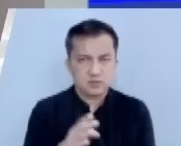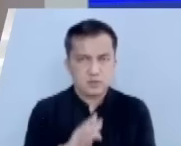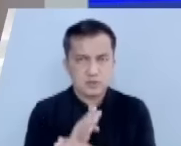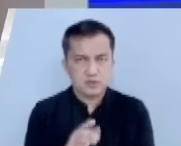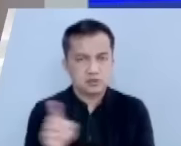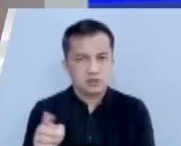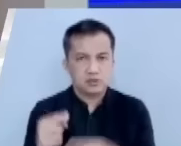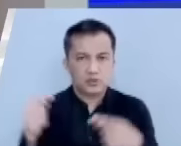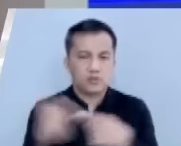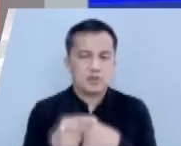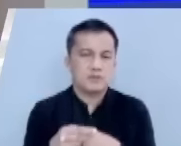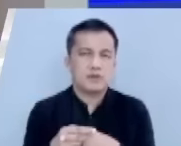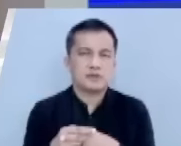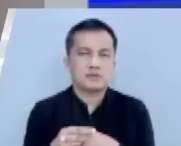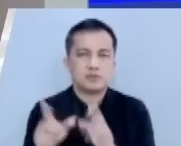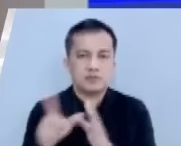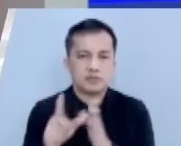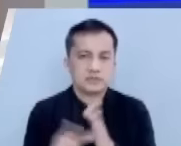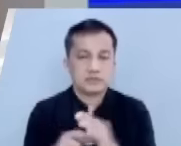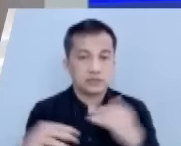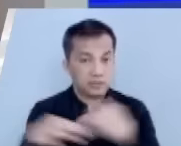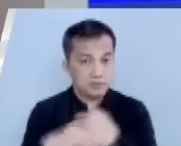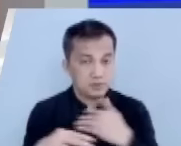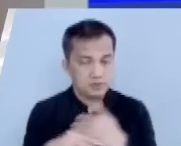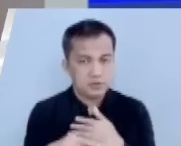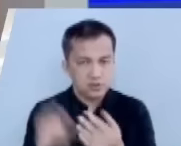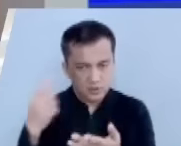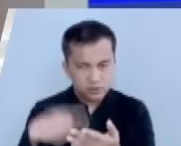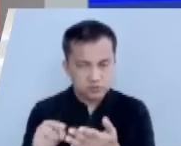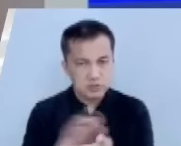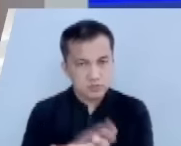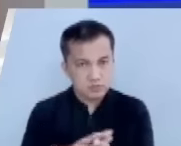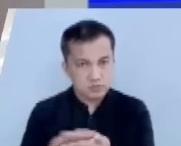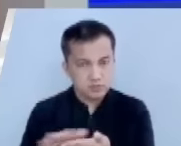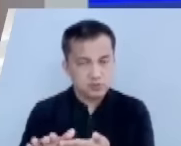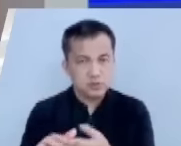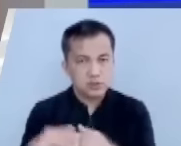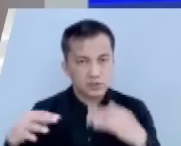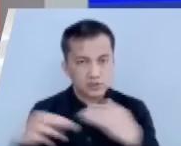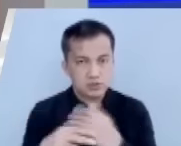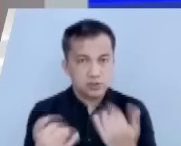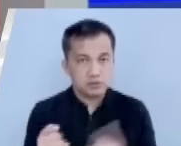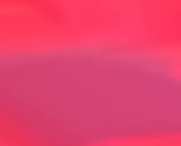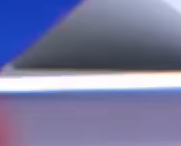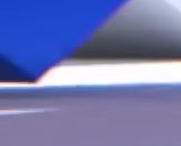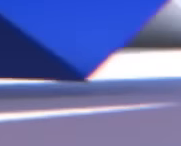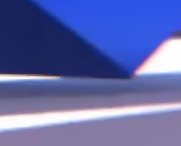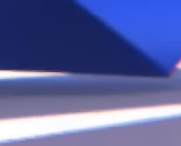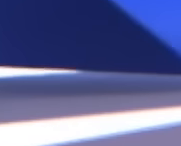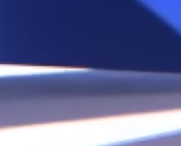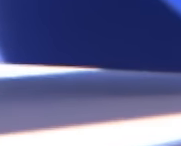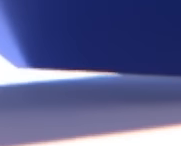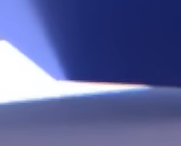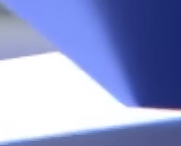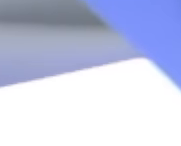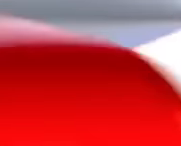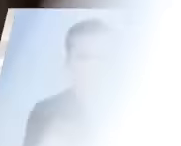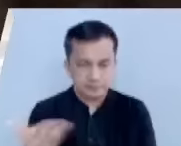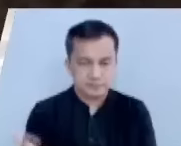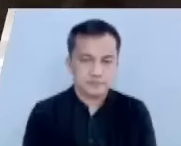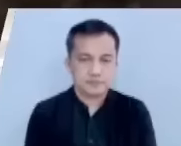batas trapiko at matiyak na maayos ang trapiko, lalo na ngayong Kapaskuhan. Nakatutok si Oscar Oida.